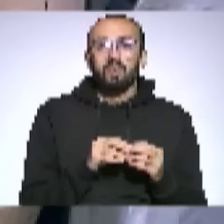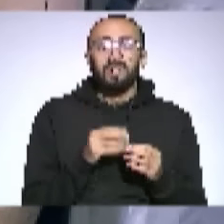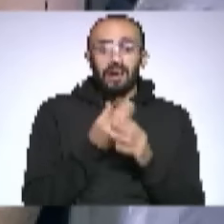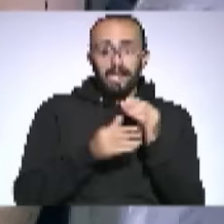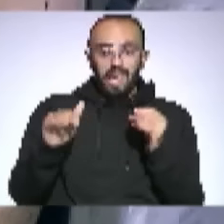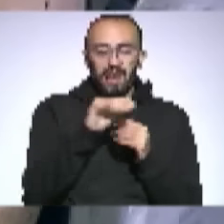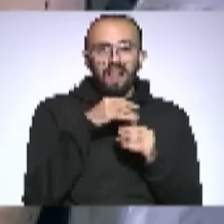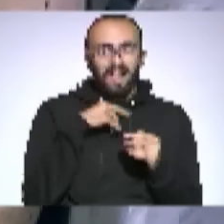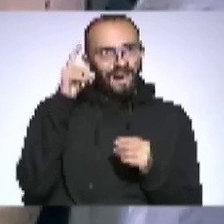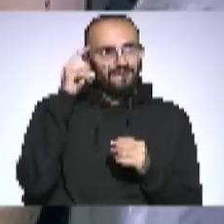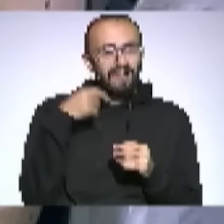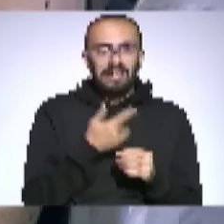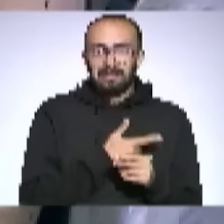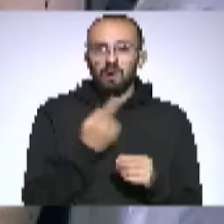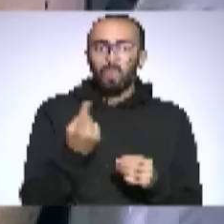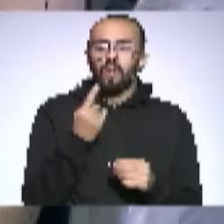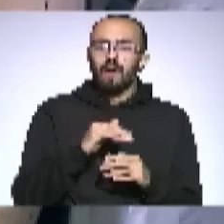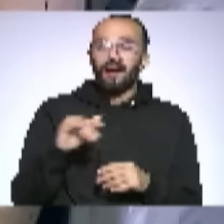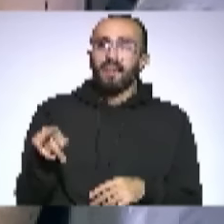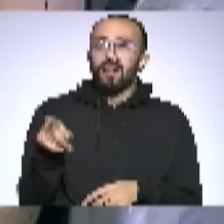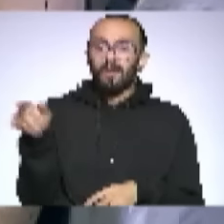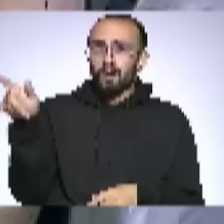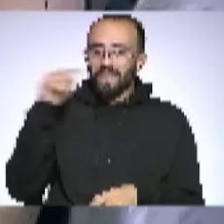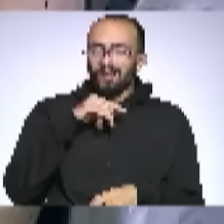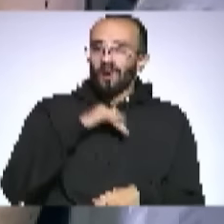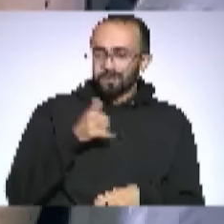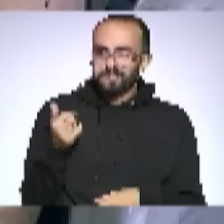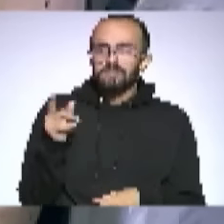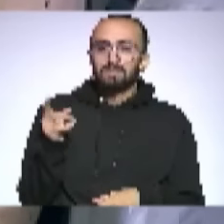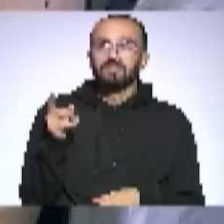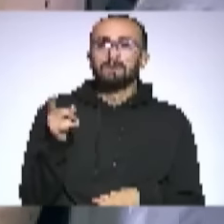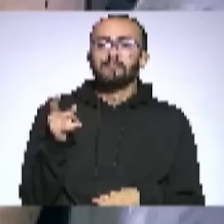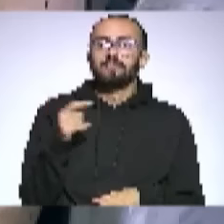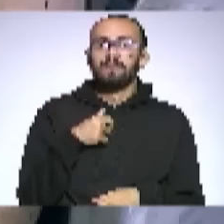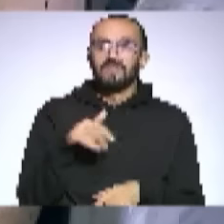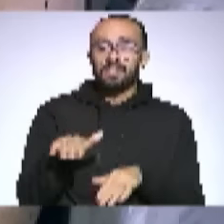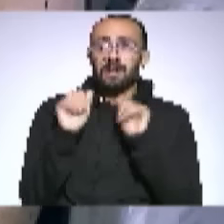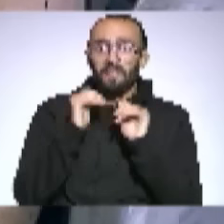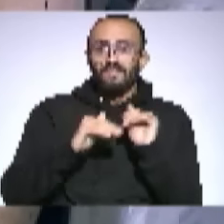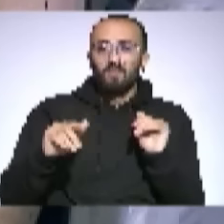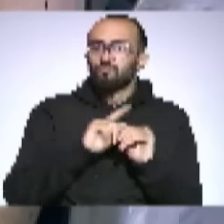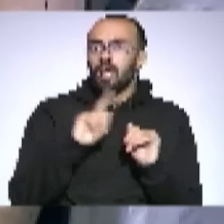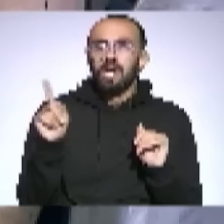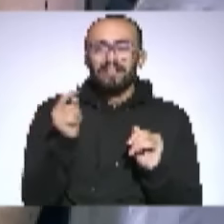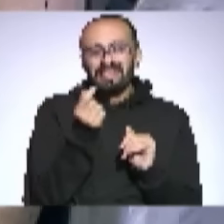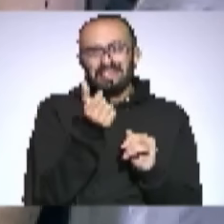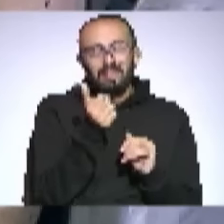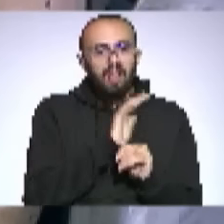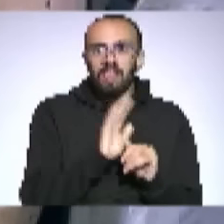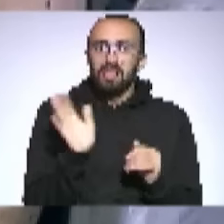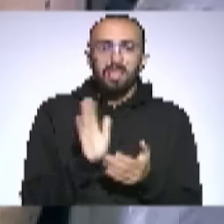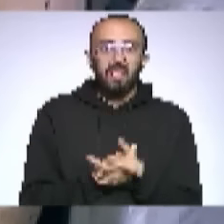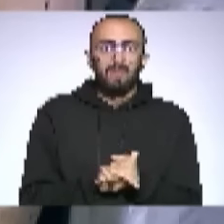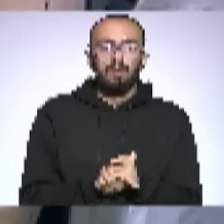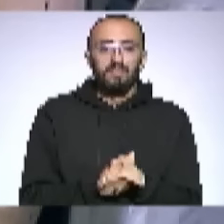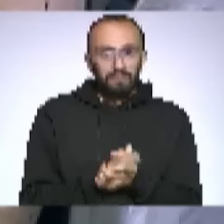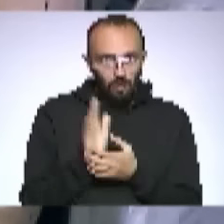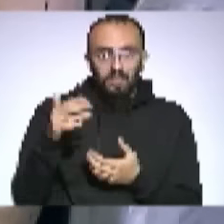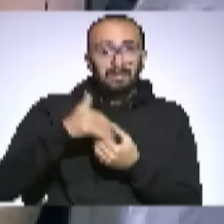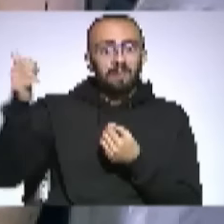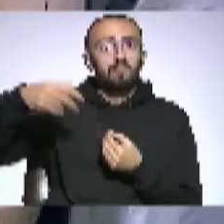استغ عنهم هي عارفه وواثقه دي مليون الميه ان انا العيال ماعرفش استغنى عنهم ولو ثواني وممكن تسيبهم